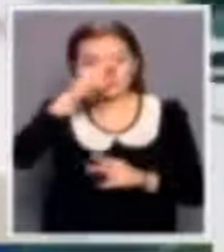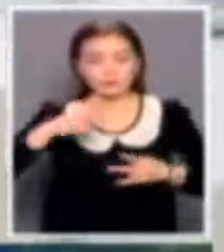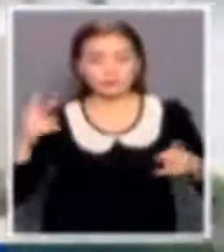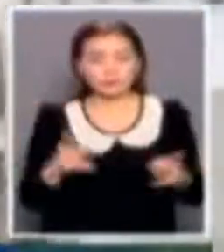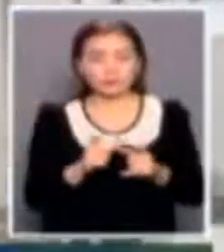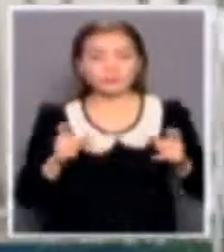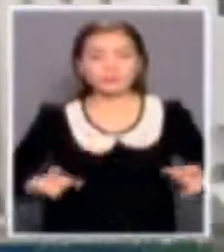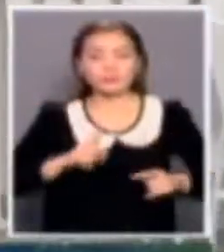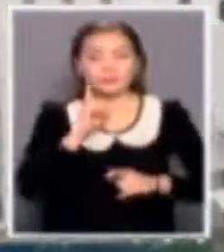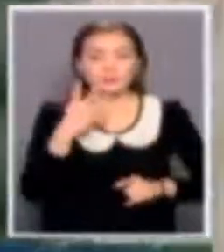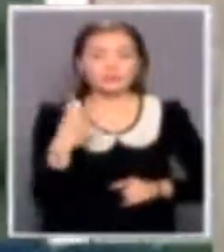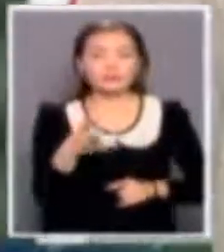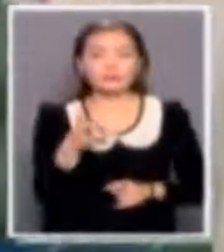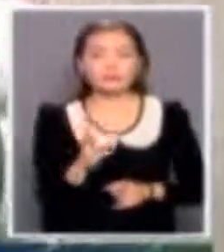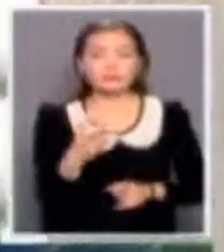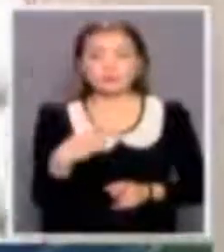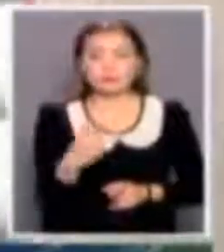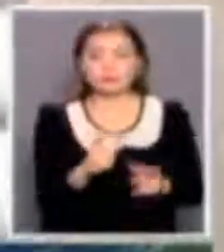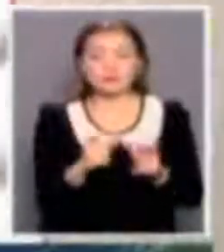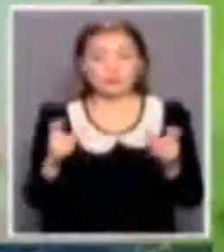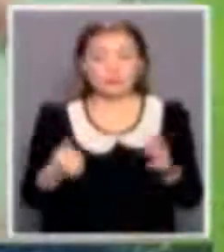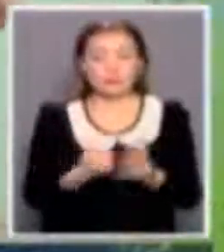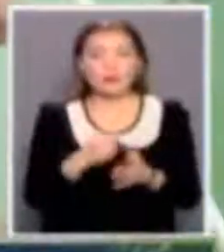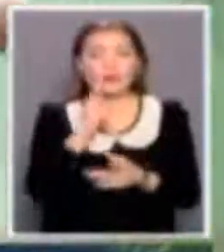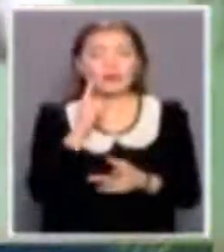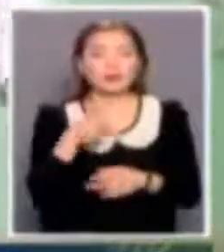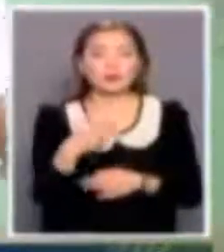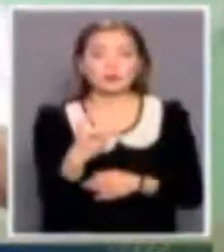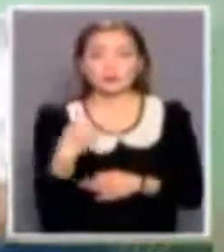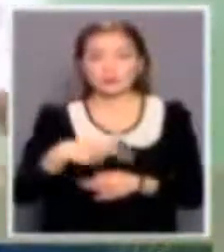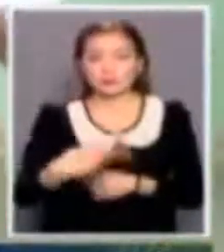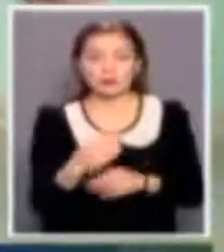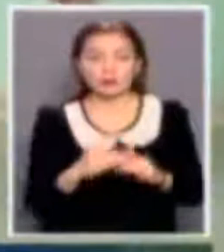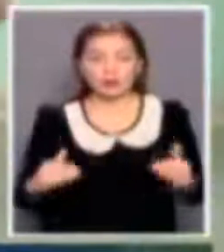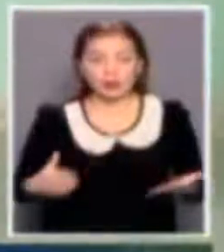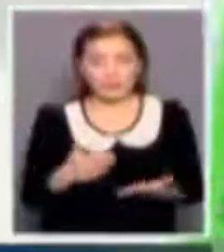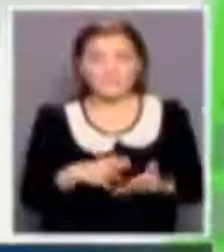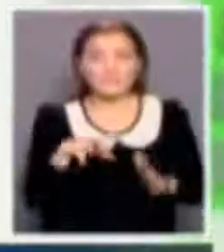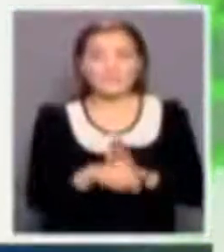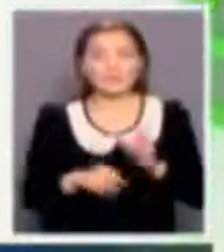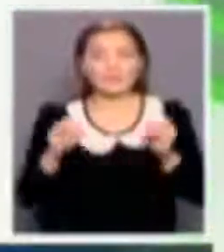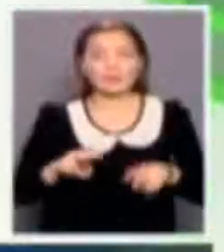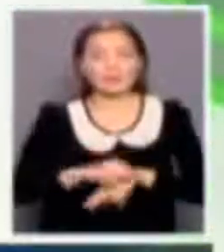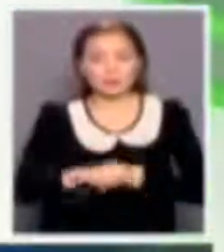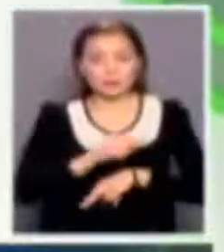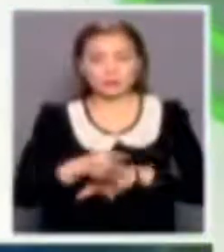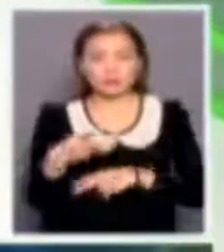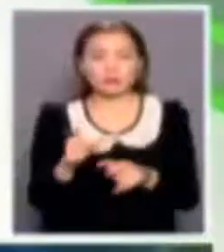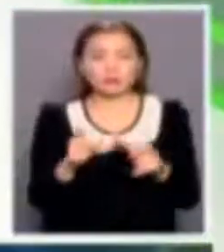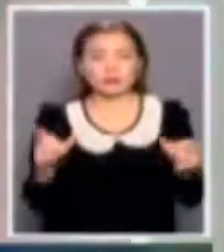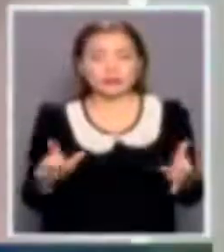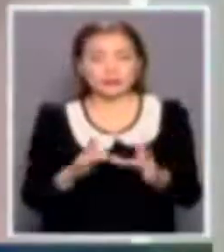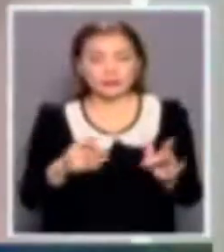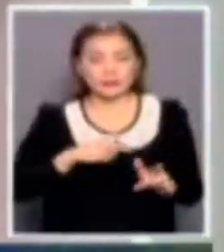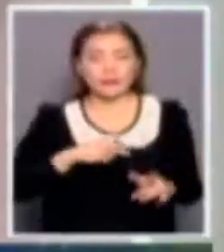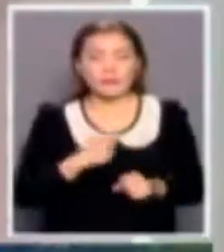ететін мектеп жасында 4331, мектепке дейінгі жаста 2322 бала бар. Оларға арнайы білім беретін 3 мектеп интернат